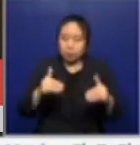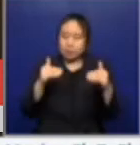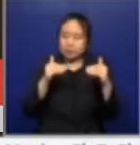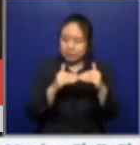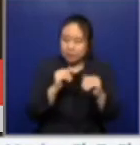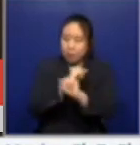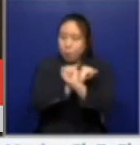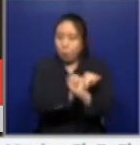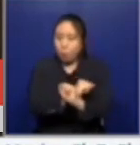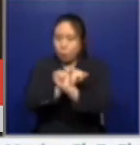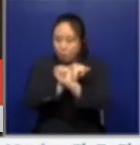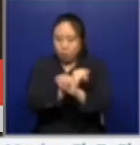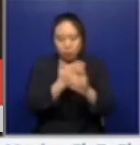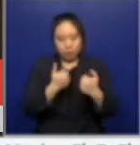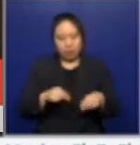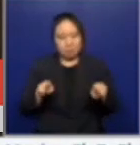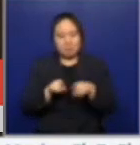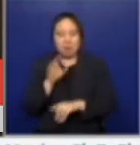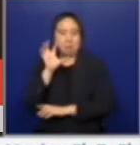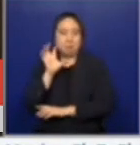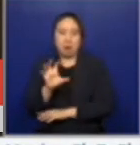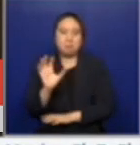ไร้สภาพบังคับ